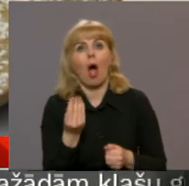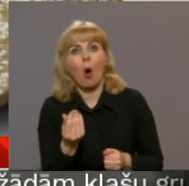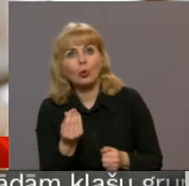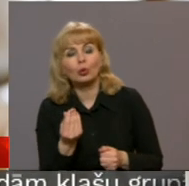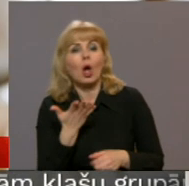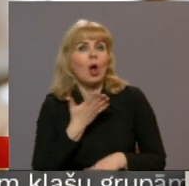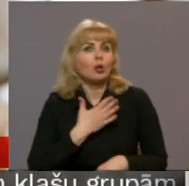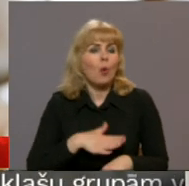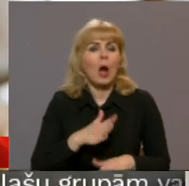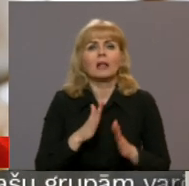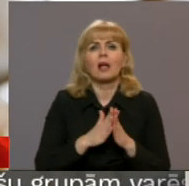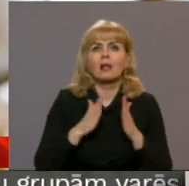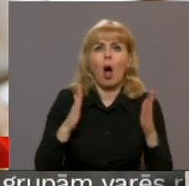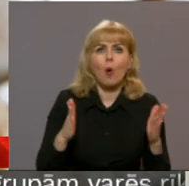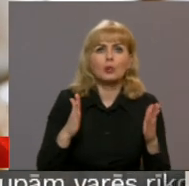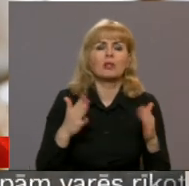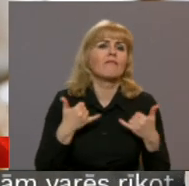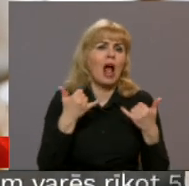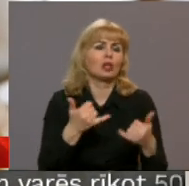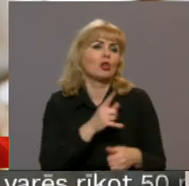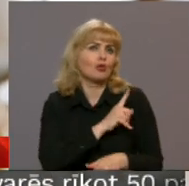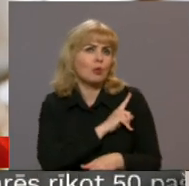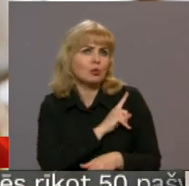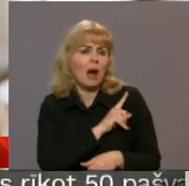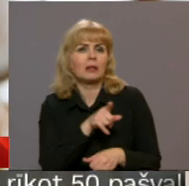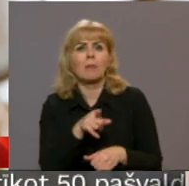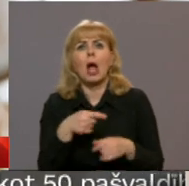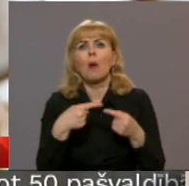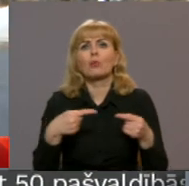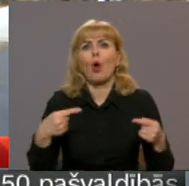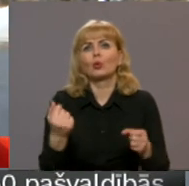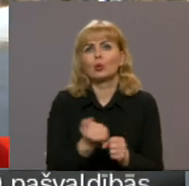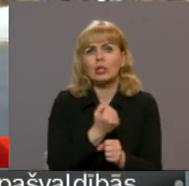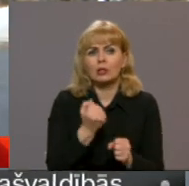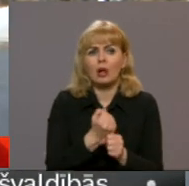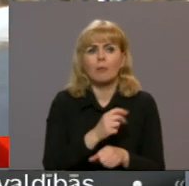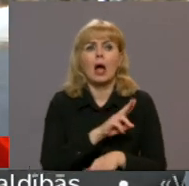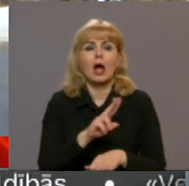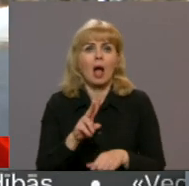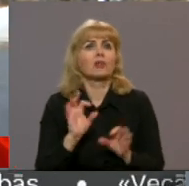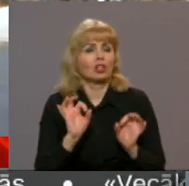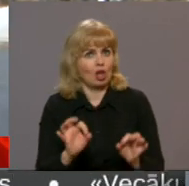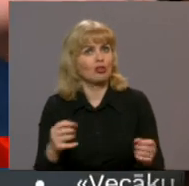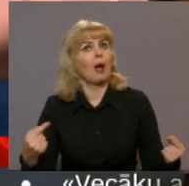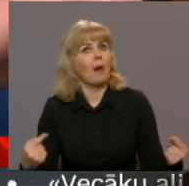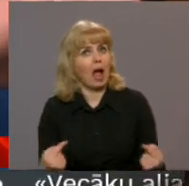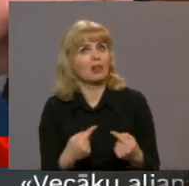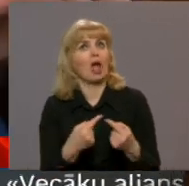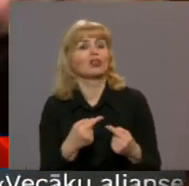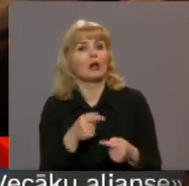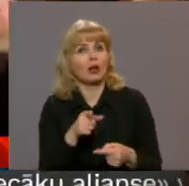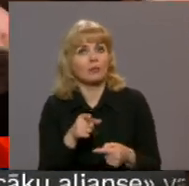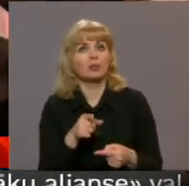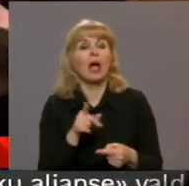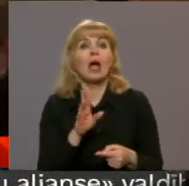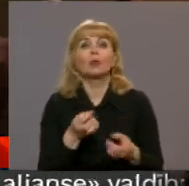ļoti daudz arī veltījušas uzmanību tieši pašam produktu izstrādei. Kas ir attaisnojies šobrīd? Kā liecina